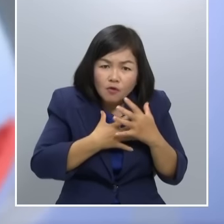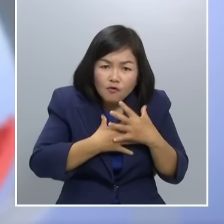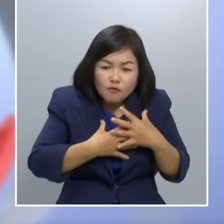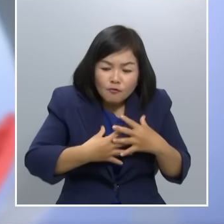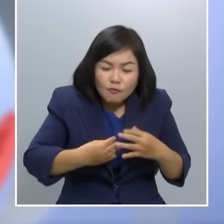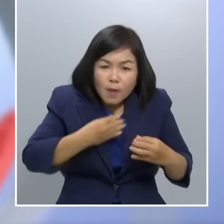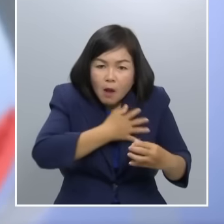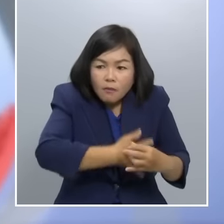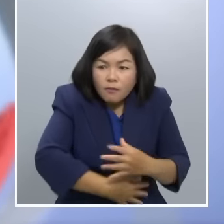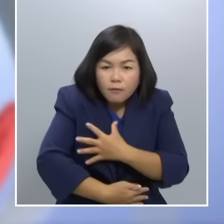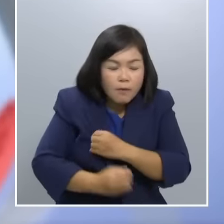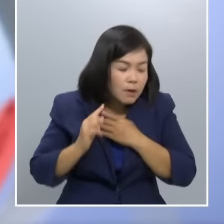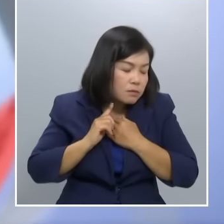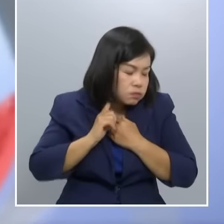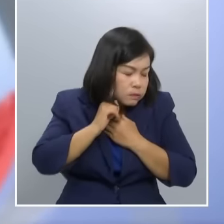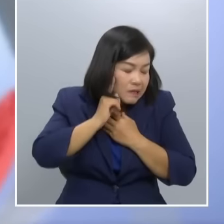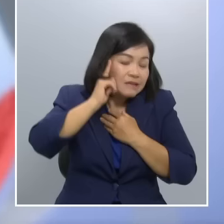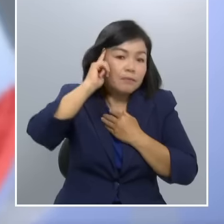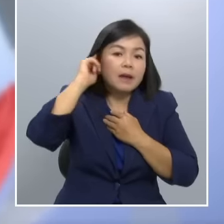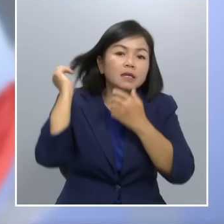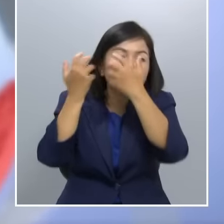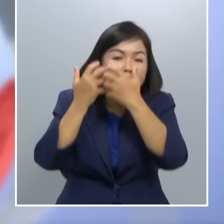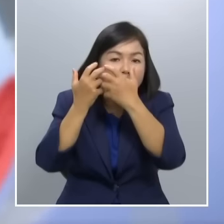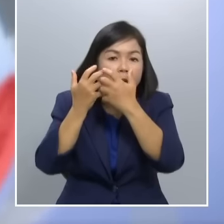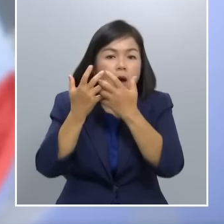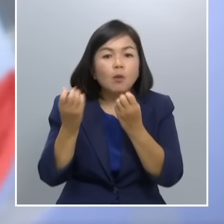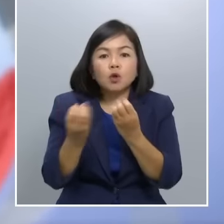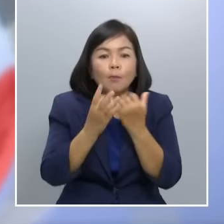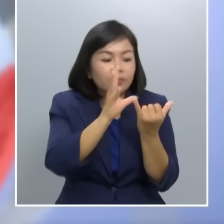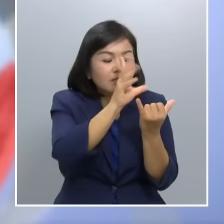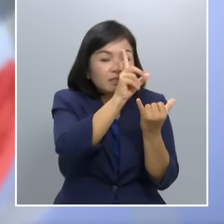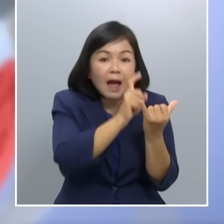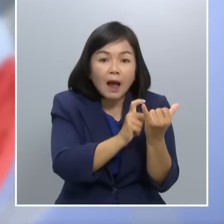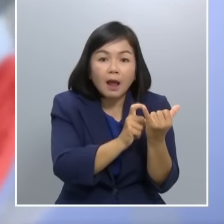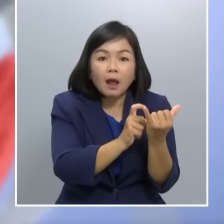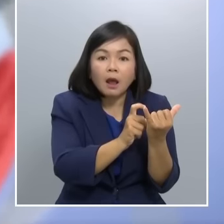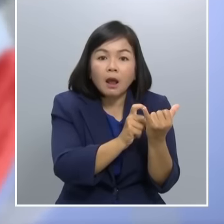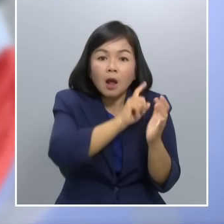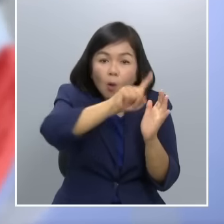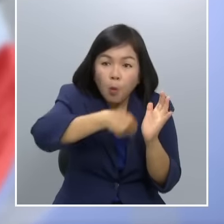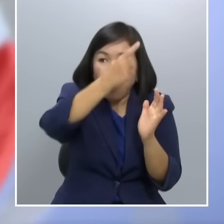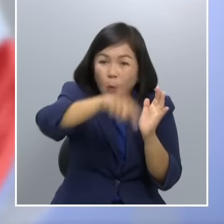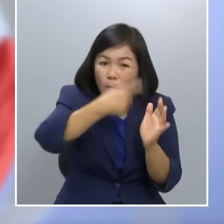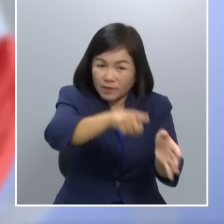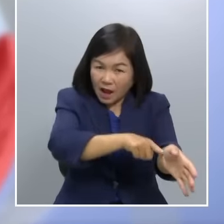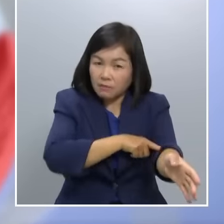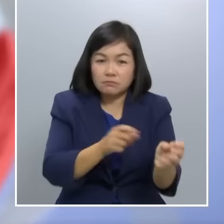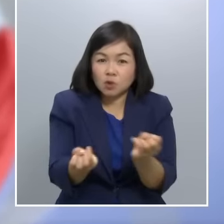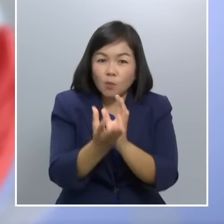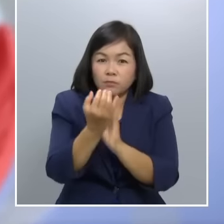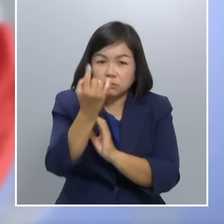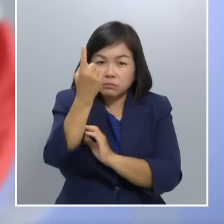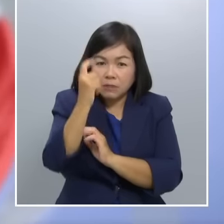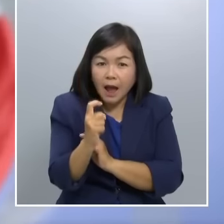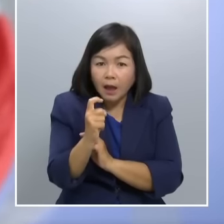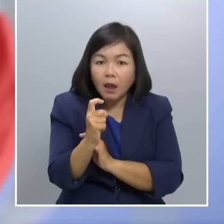ขึ้นไปสมองก้านสมองเลือดคั่งมันโอหูสุดท้ายเสียชีวิตอืหนักหนาสาหัสครับค่ะบางคน